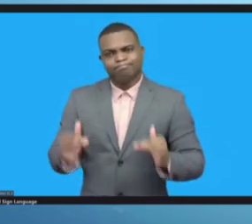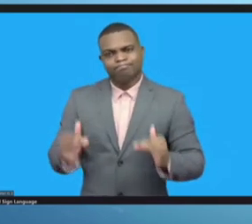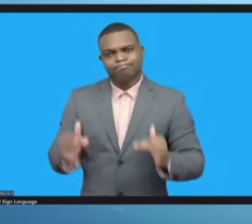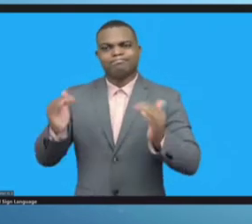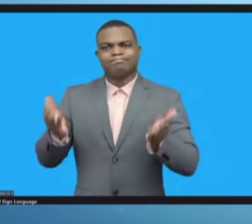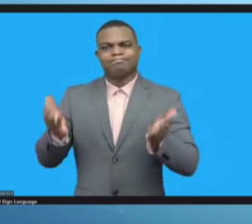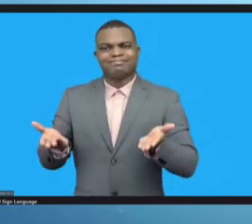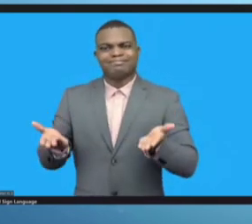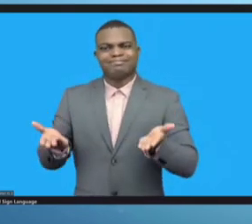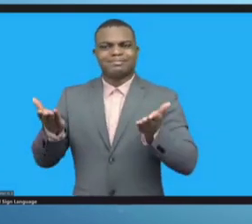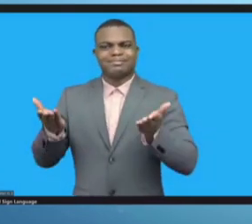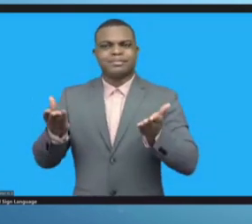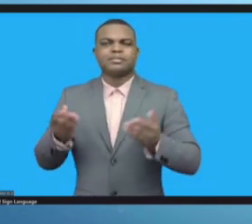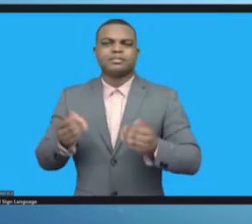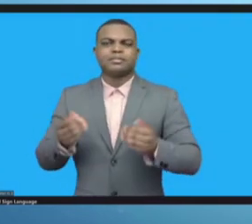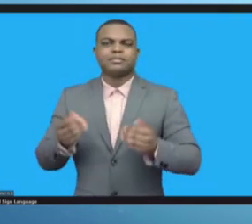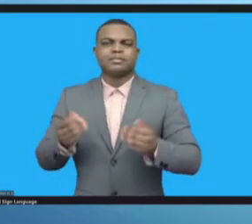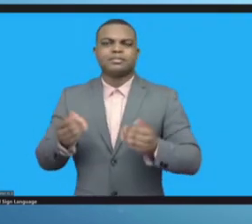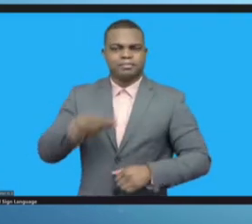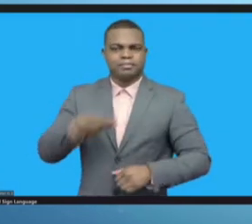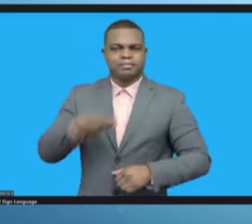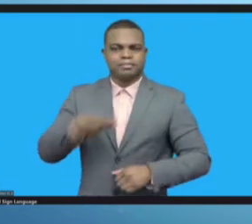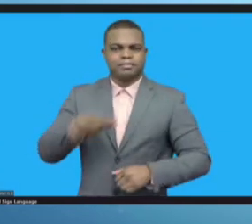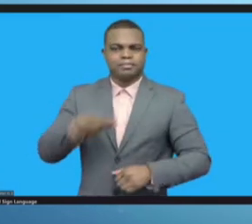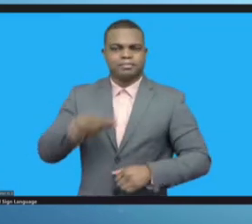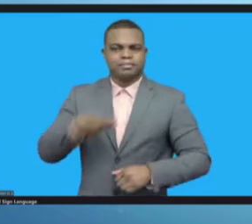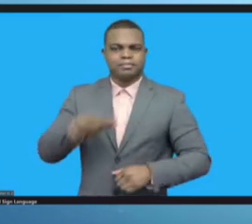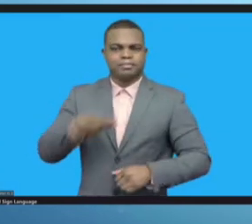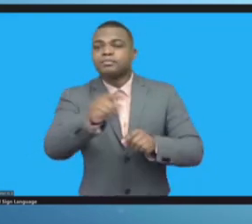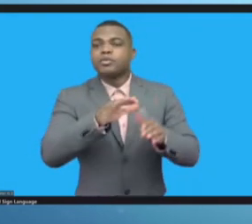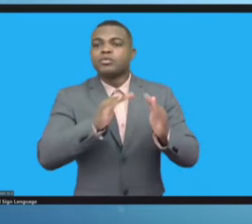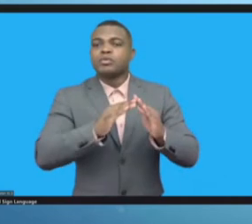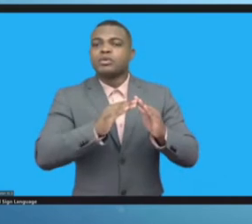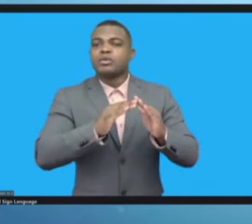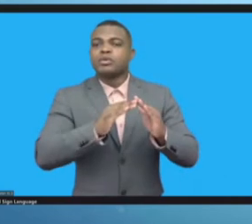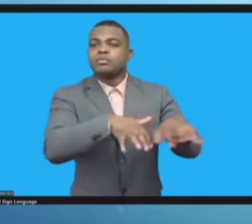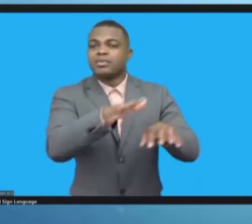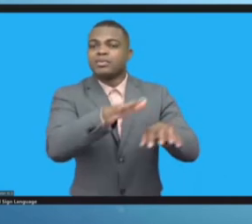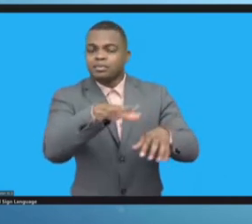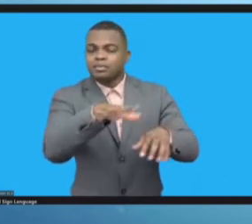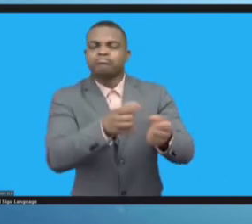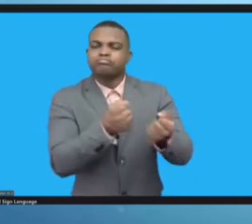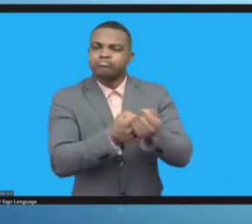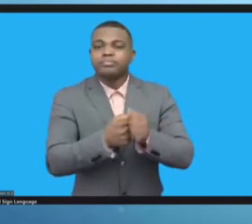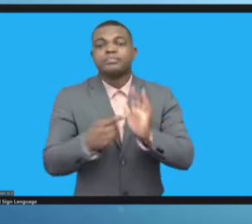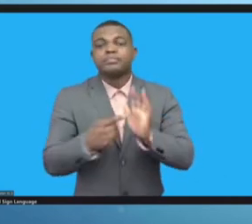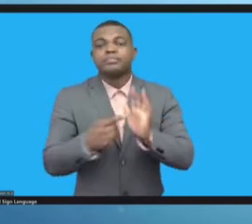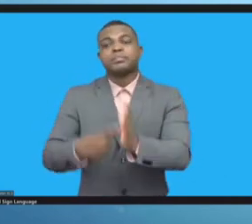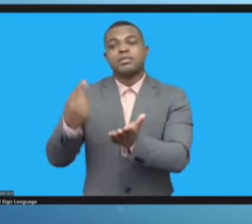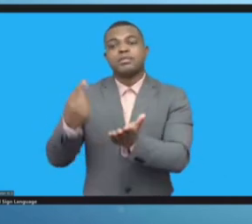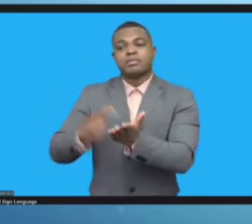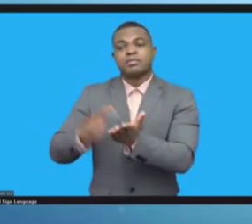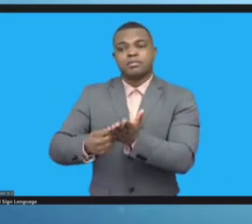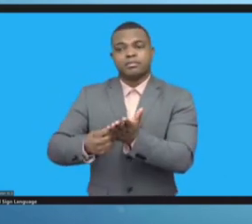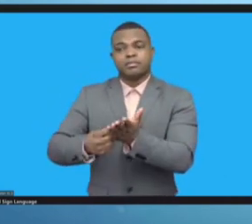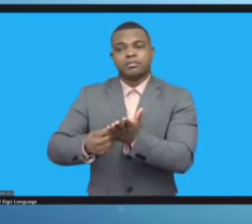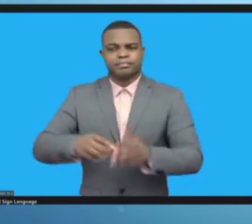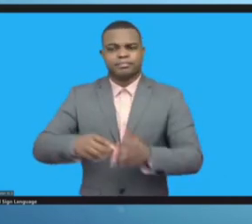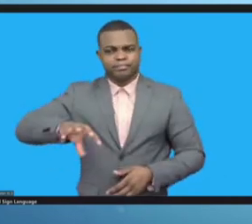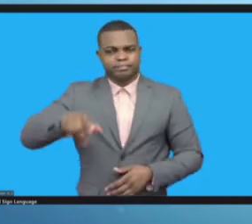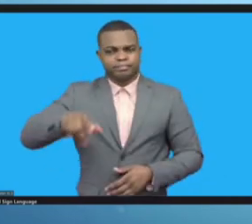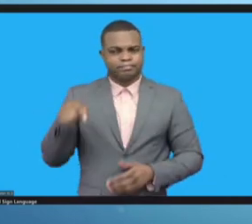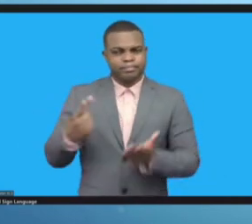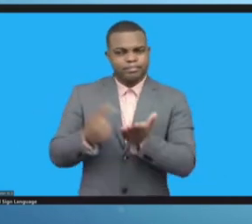d'éleveurs pour leur permettre de gagner beaucoup plus pour leurs produits et récoltes. En Guinée,